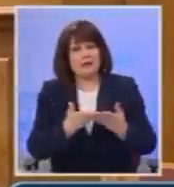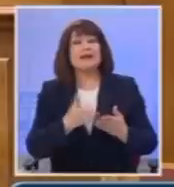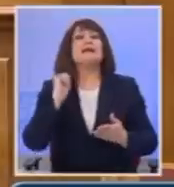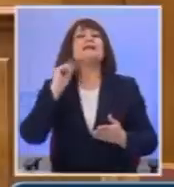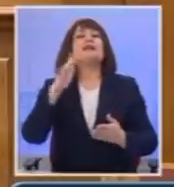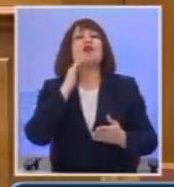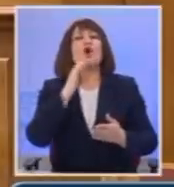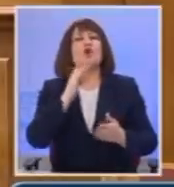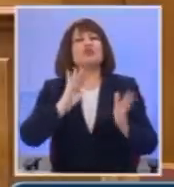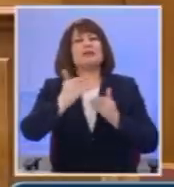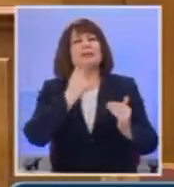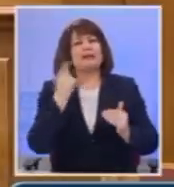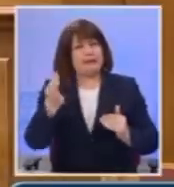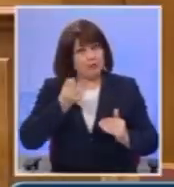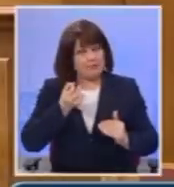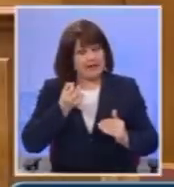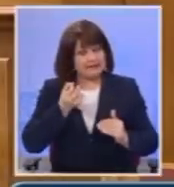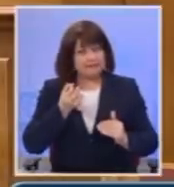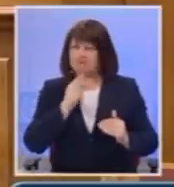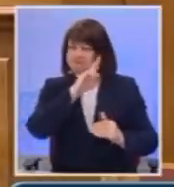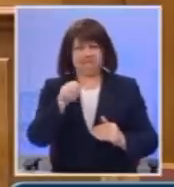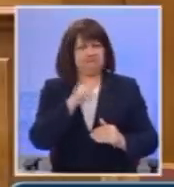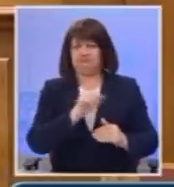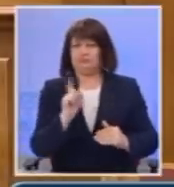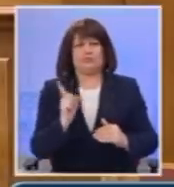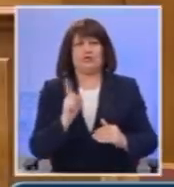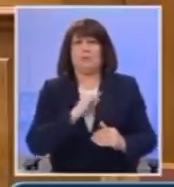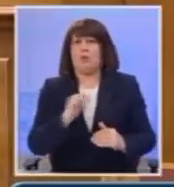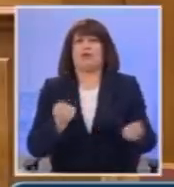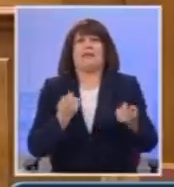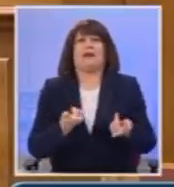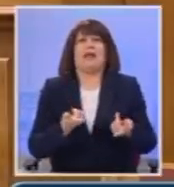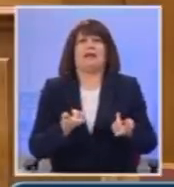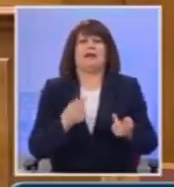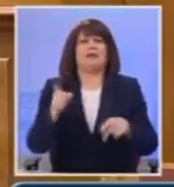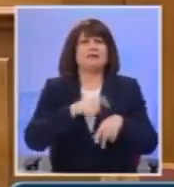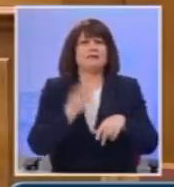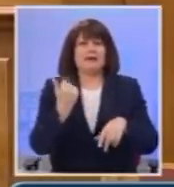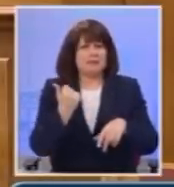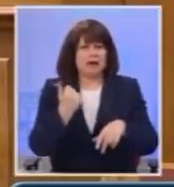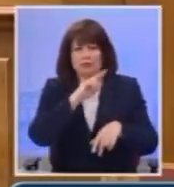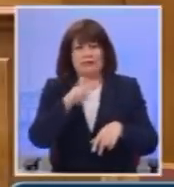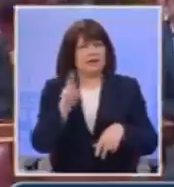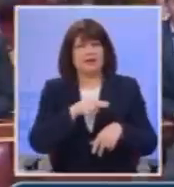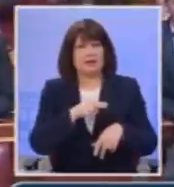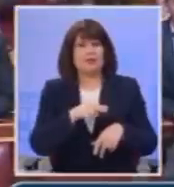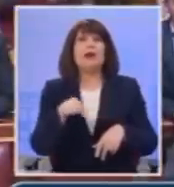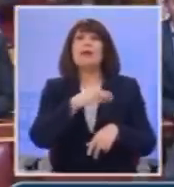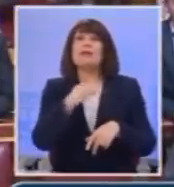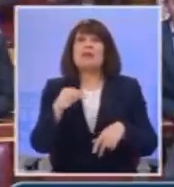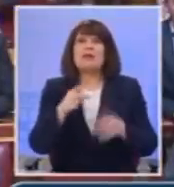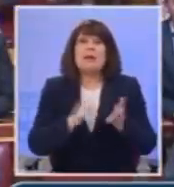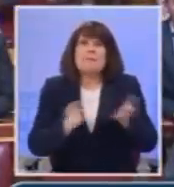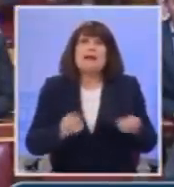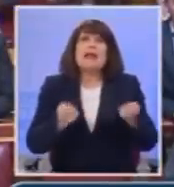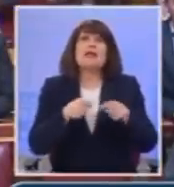ξενόγλωσσων. Δεν καταργούνται. Δεν υλοποιήθηκε ποτέ αυτό. Δεν υπάρχουν αυτή τη στιγμή. Δεν καταργούνται. Το θέμα είναι να